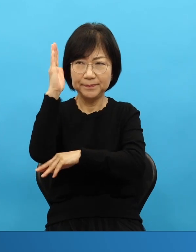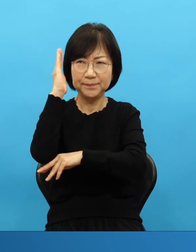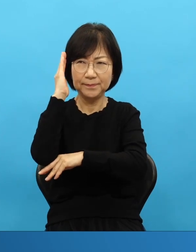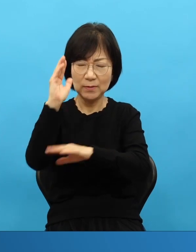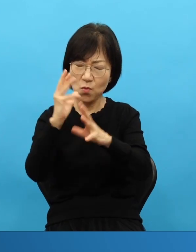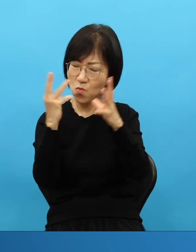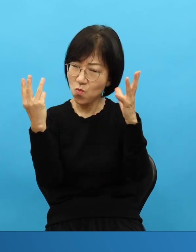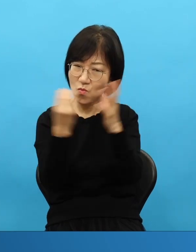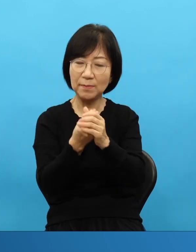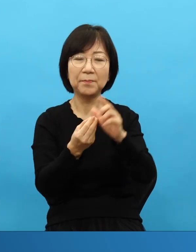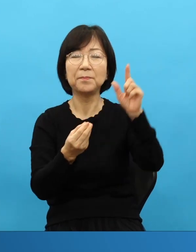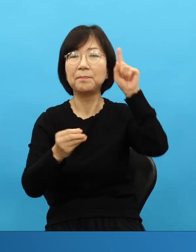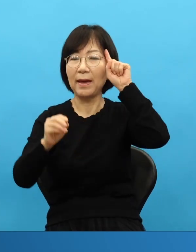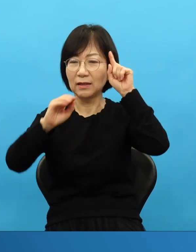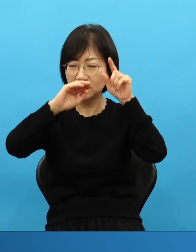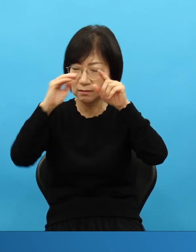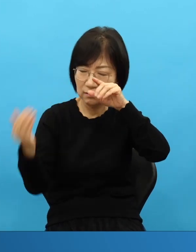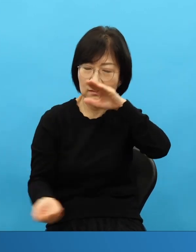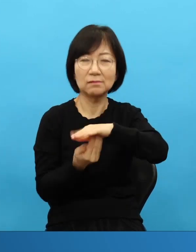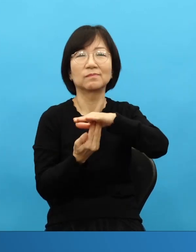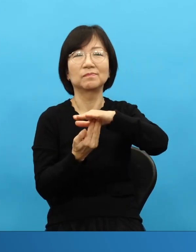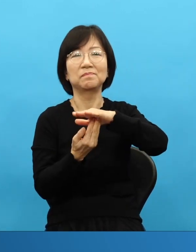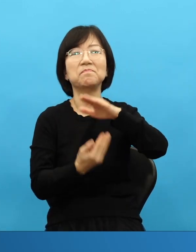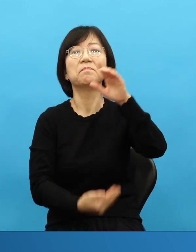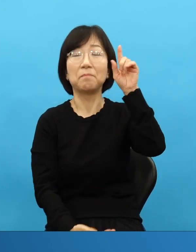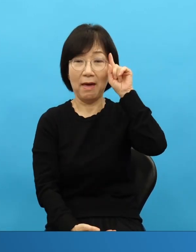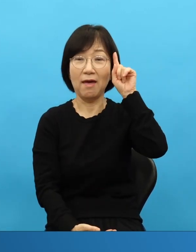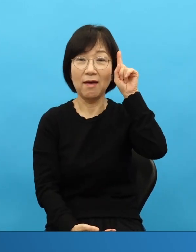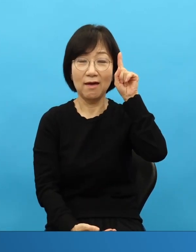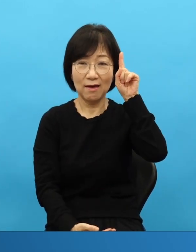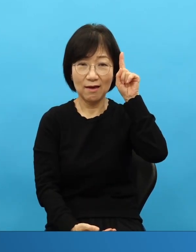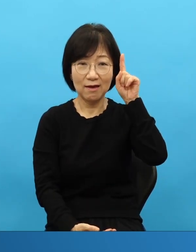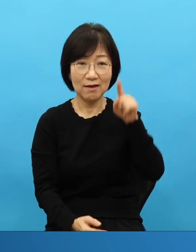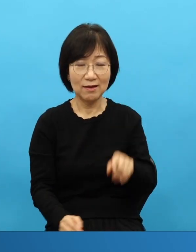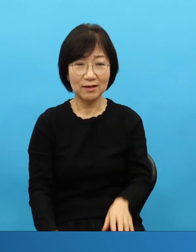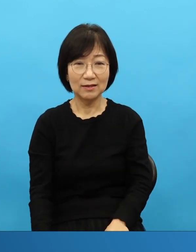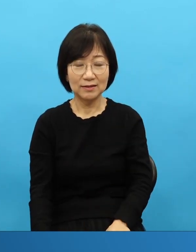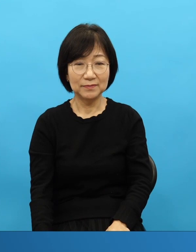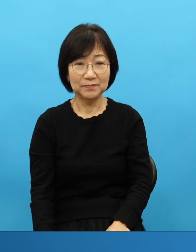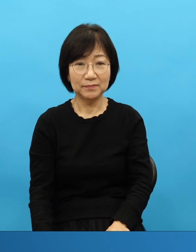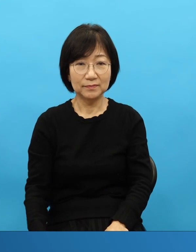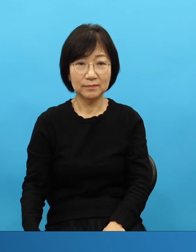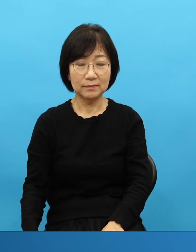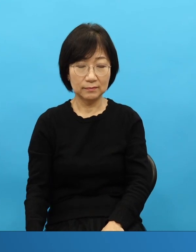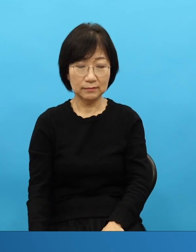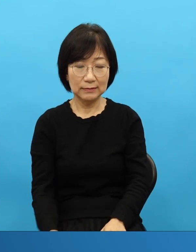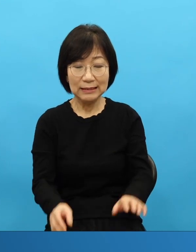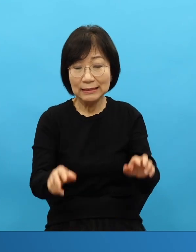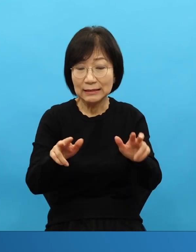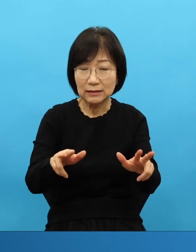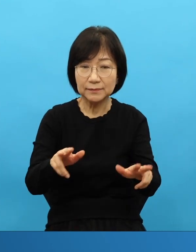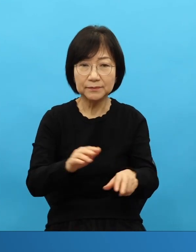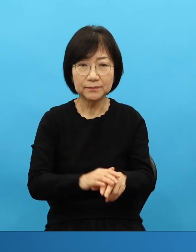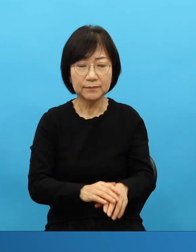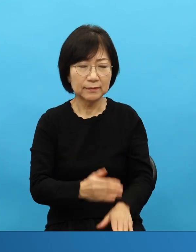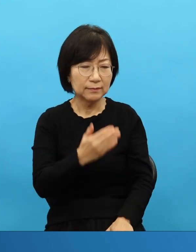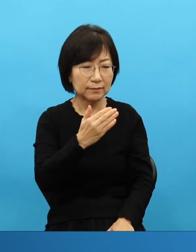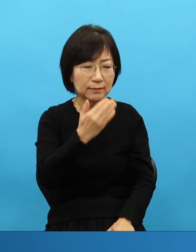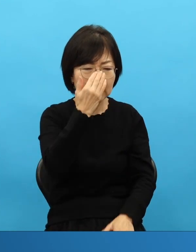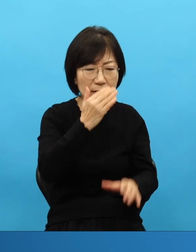the ground. 뭘 봤는데요? And so what did he see? 3장 1절 18절까지 지금 이스라엘과 성전이